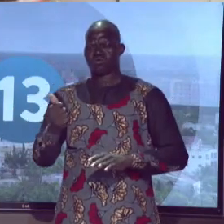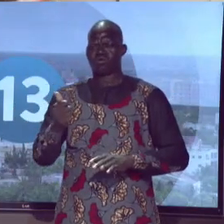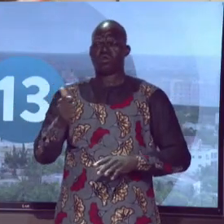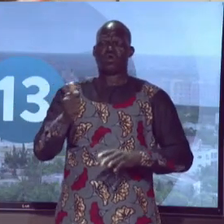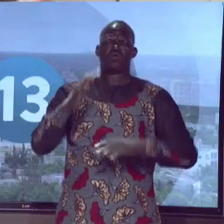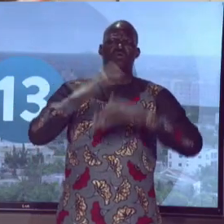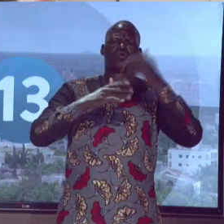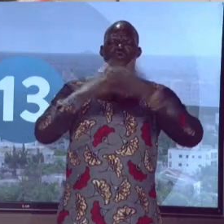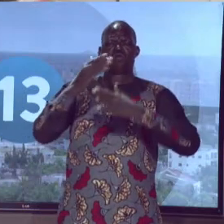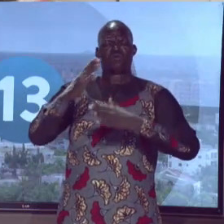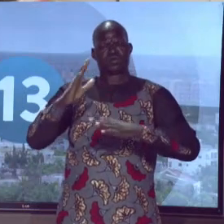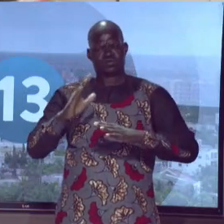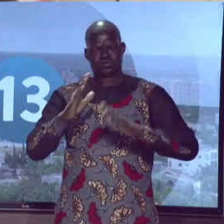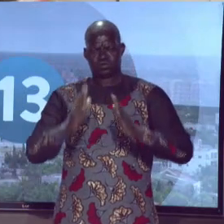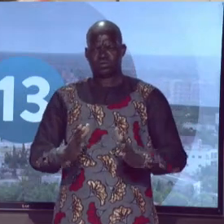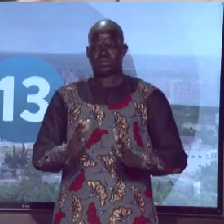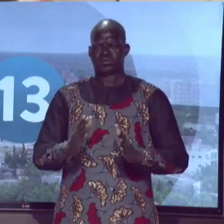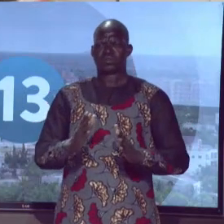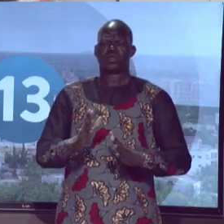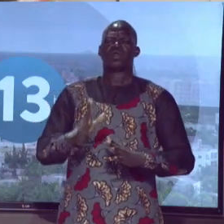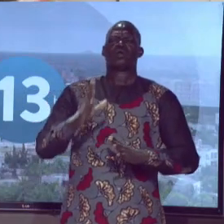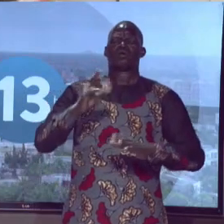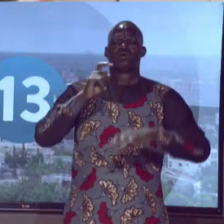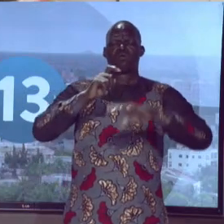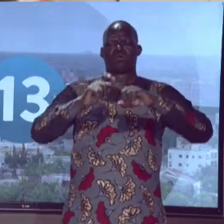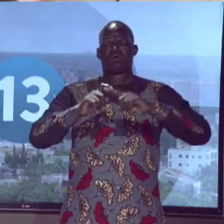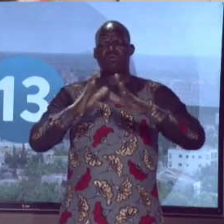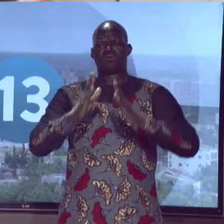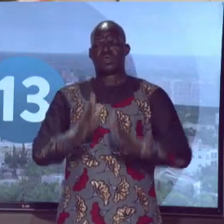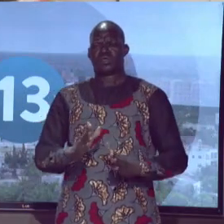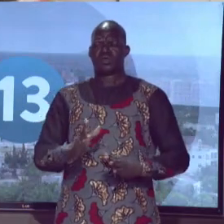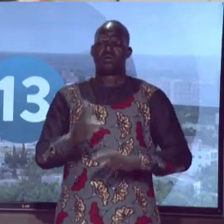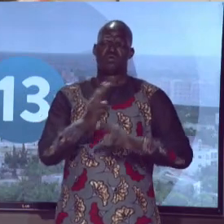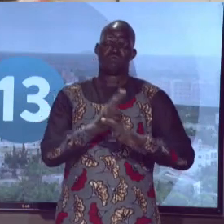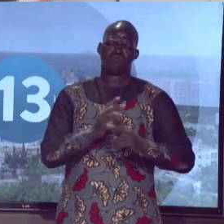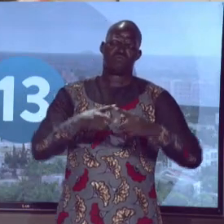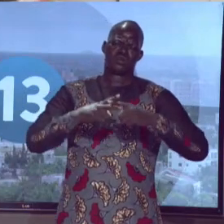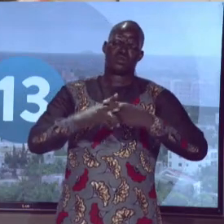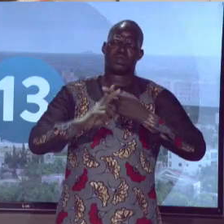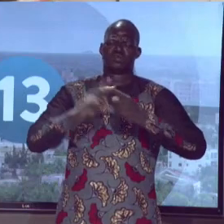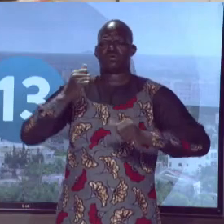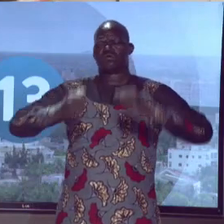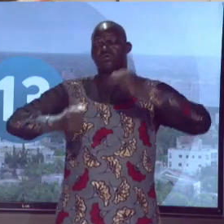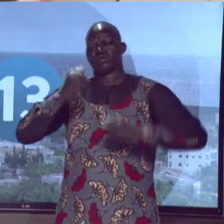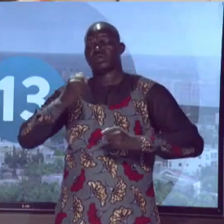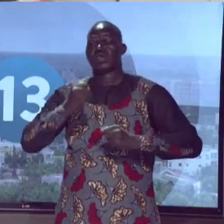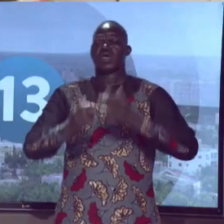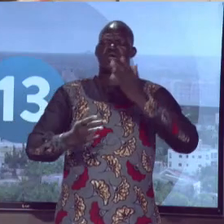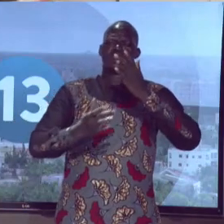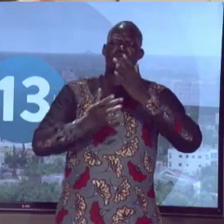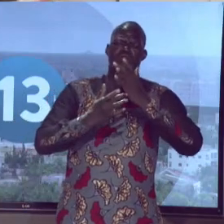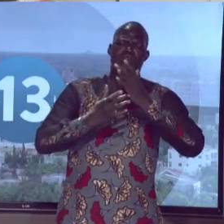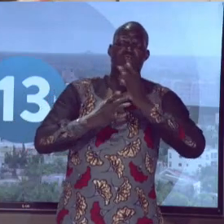maçon polyvalent, le plombier polyvalent, le maintenancier automobile, l'électronicien,